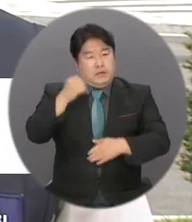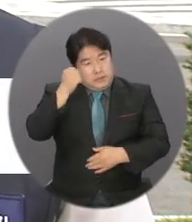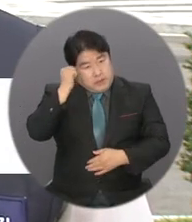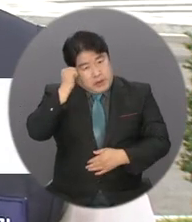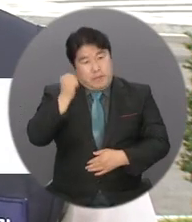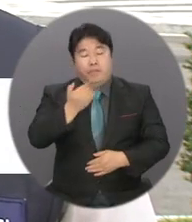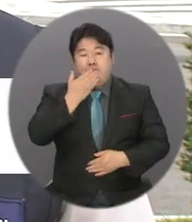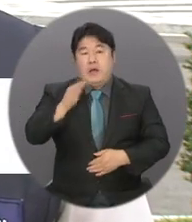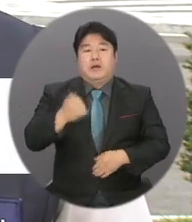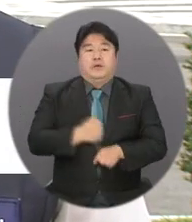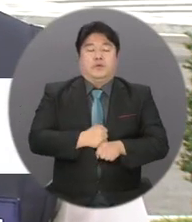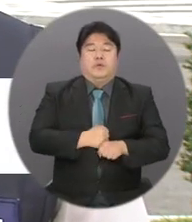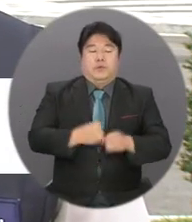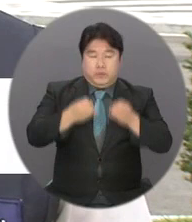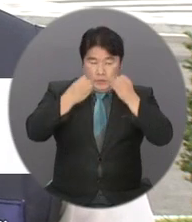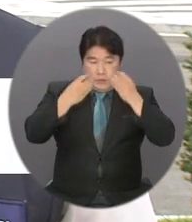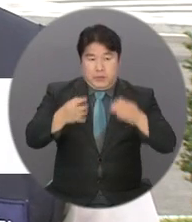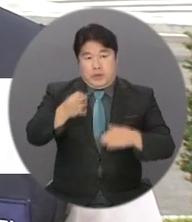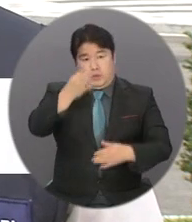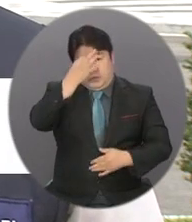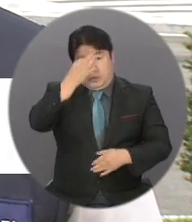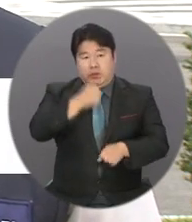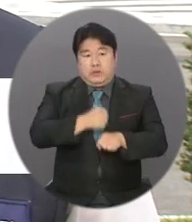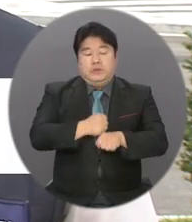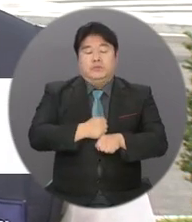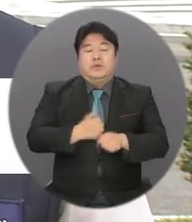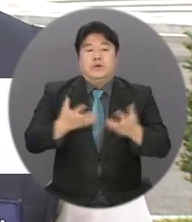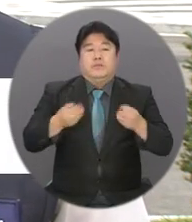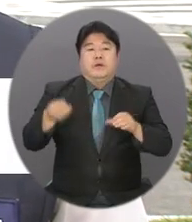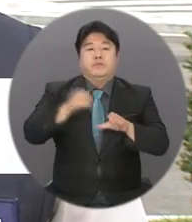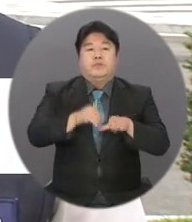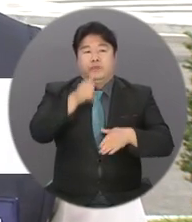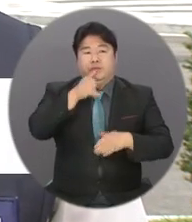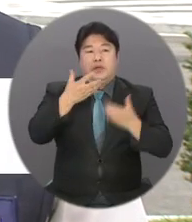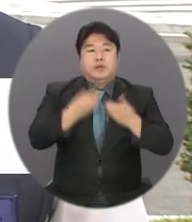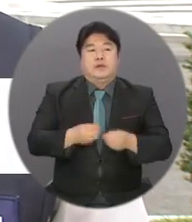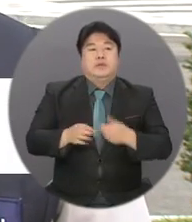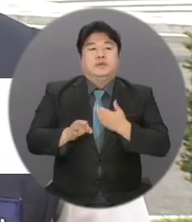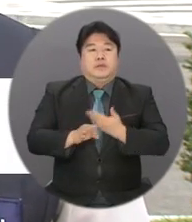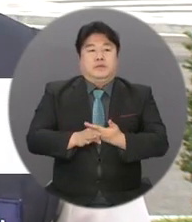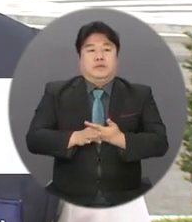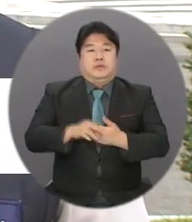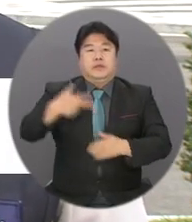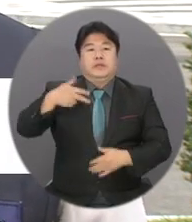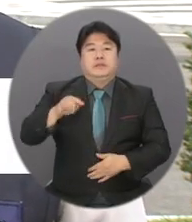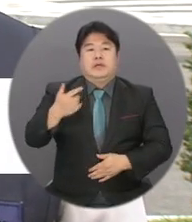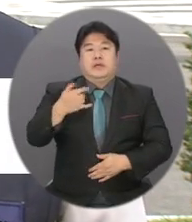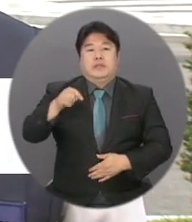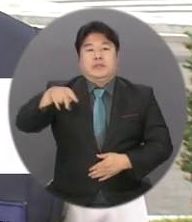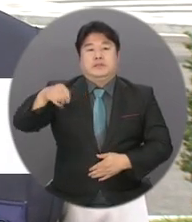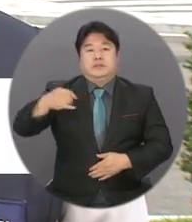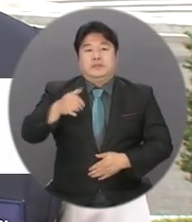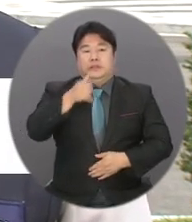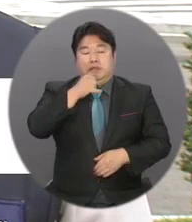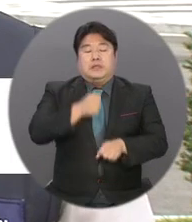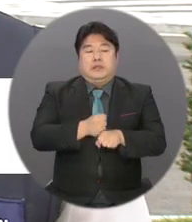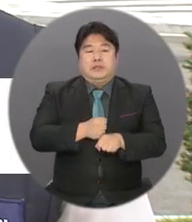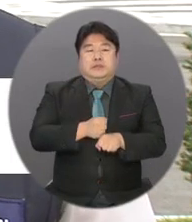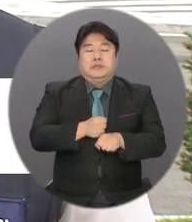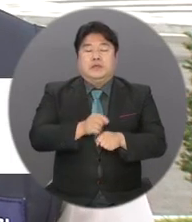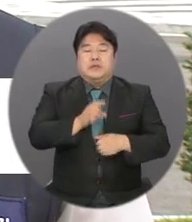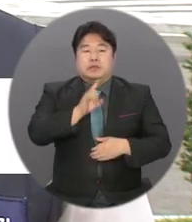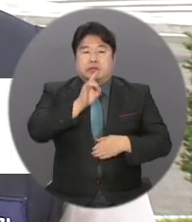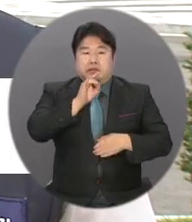최첨단 그 사양들이 말 들어가 있습니다 예를 들면 괜히 씻은 아이는 국사 약에 들어있는 뭐 차선